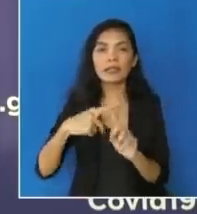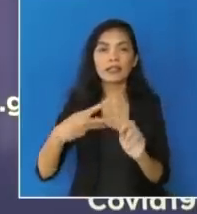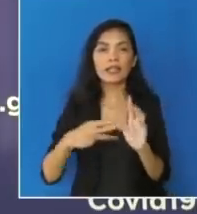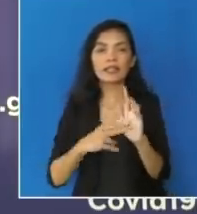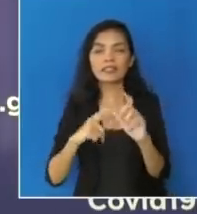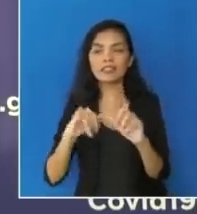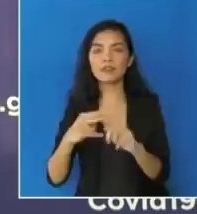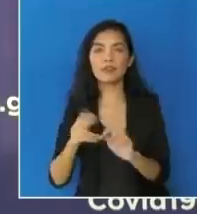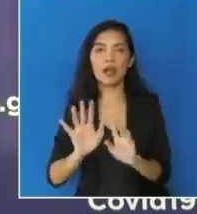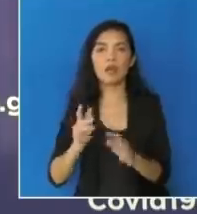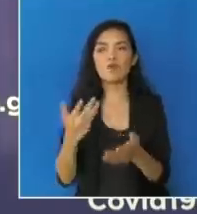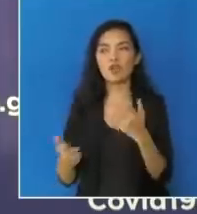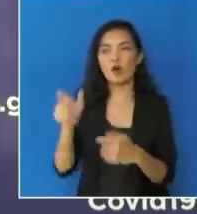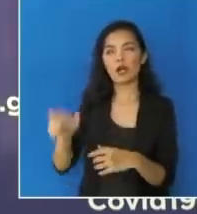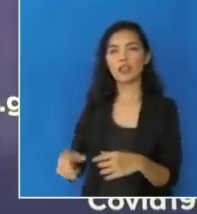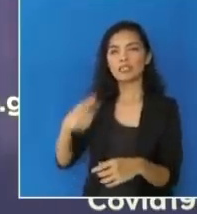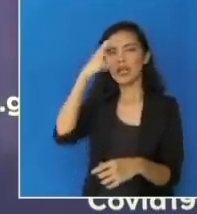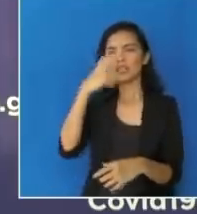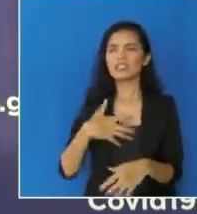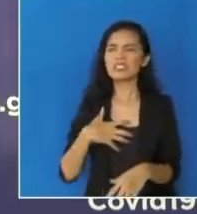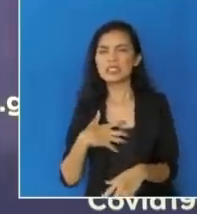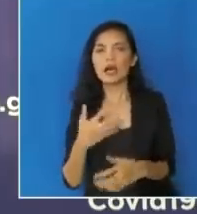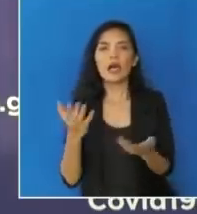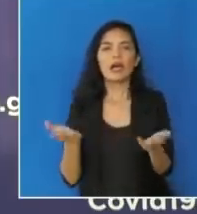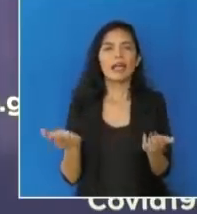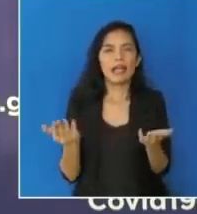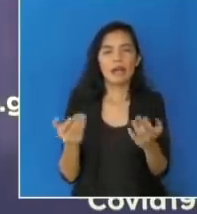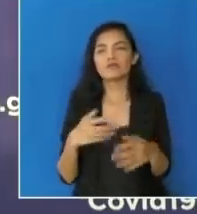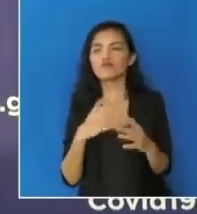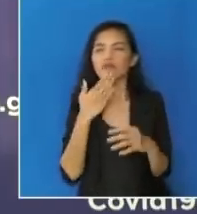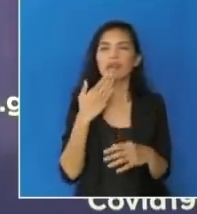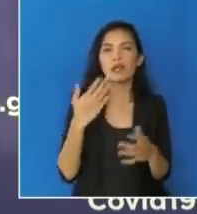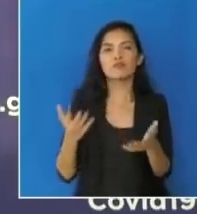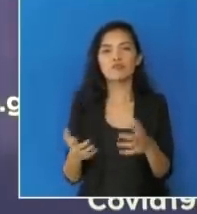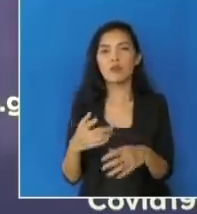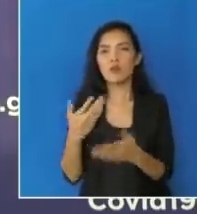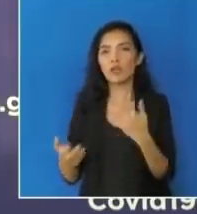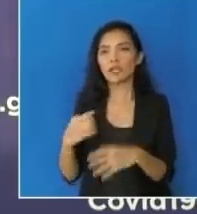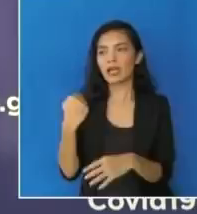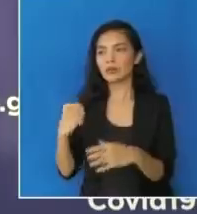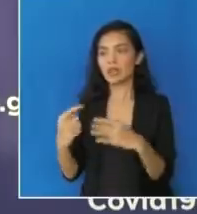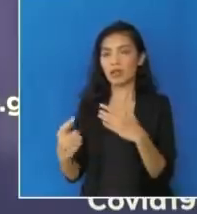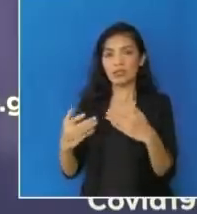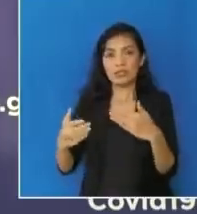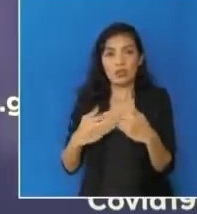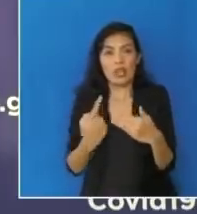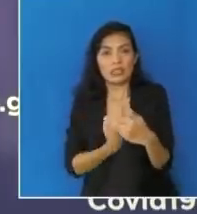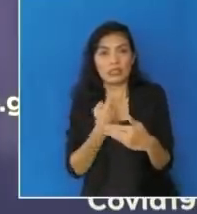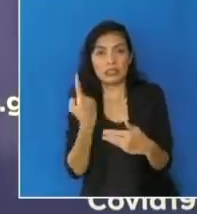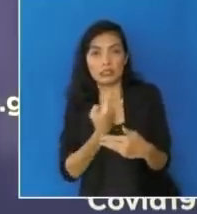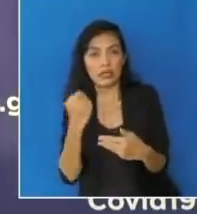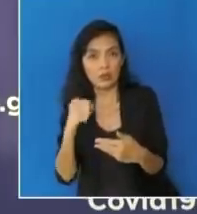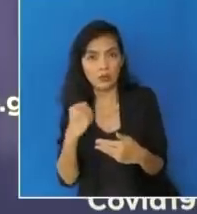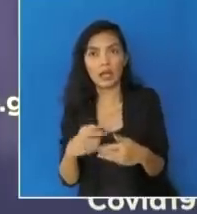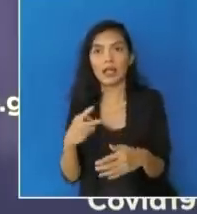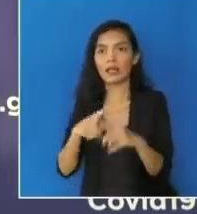penderita dengan keluhan ringan sedang yang tidak memungkinkan untuk melaksanakan isolasi mandiri.